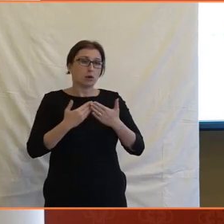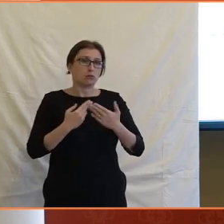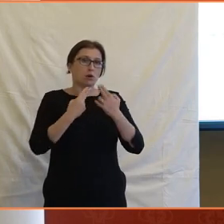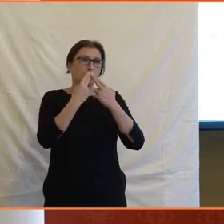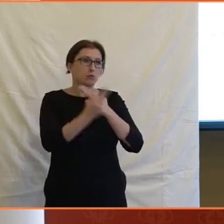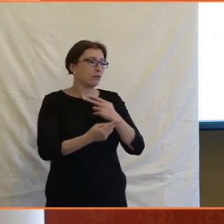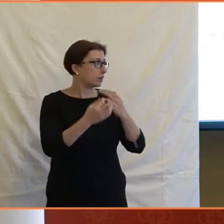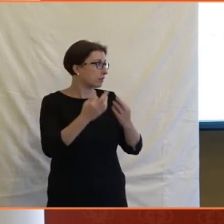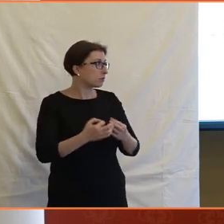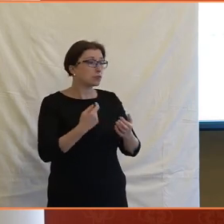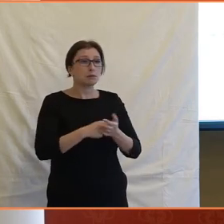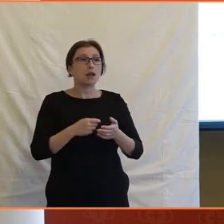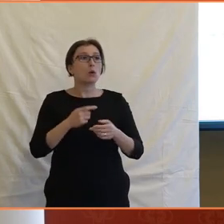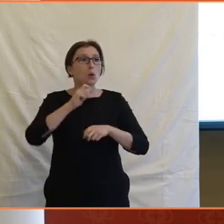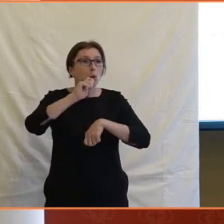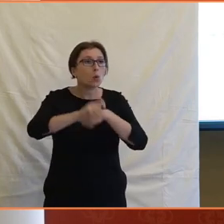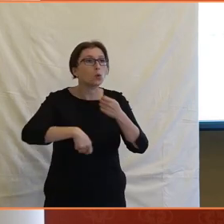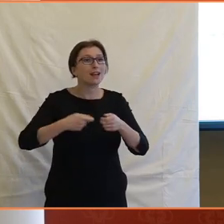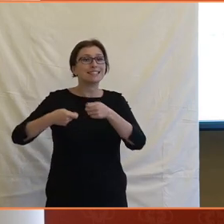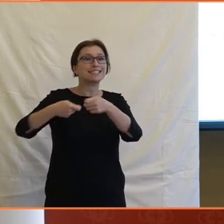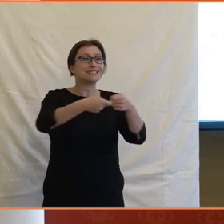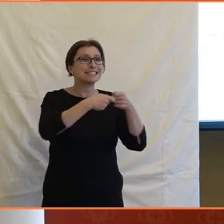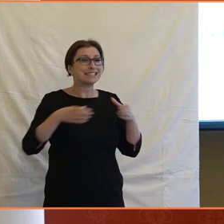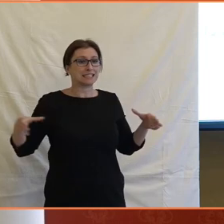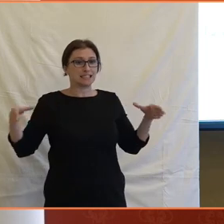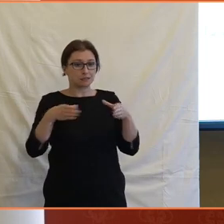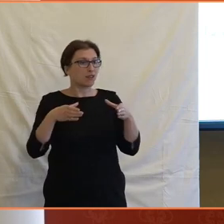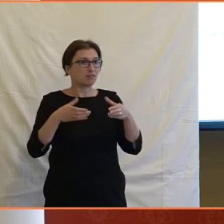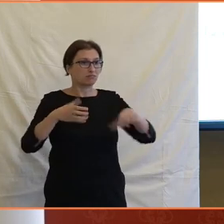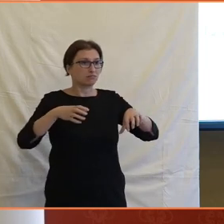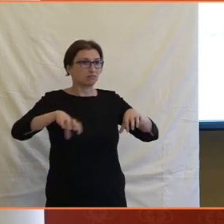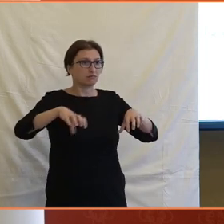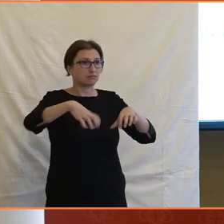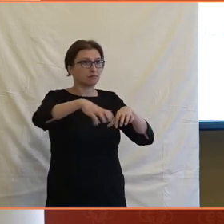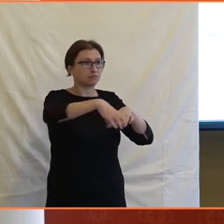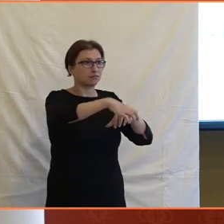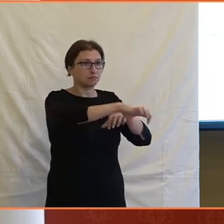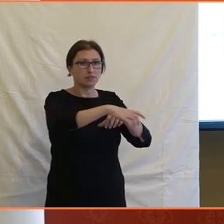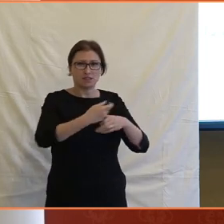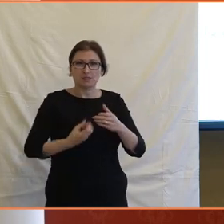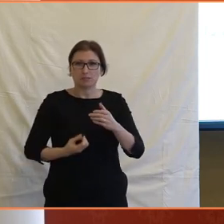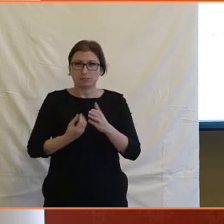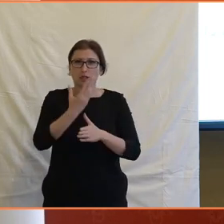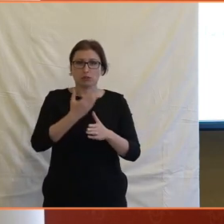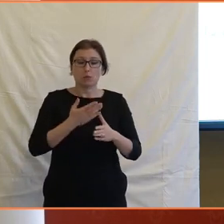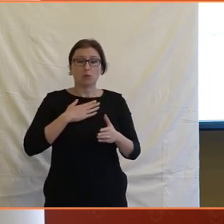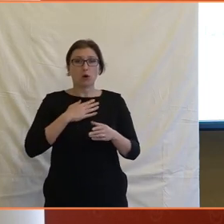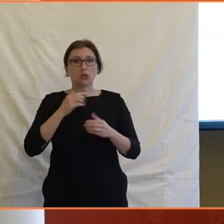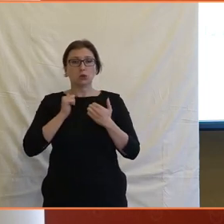Jo, prostě oni se neberou jako jeden tým. Pro mě je to úplně nepřirozený. Z mý